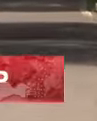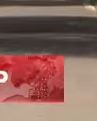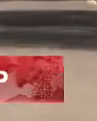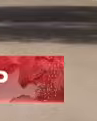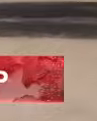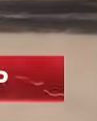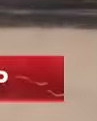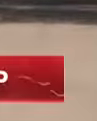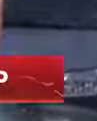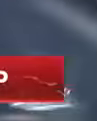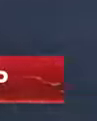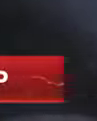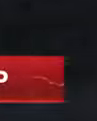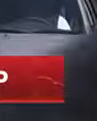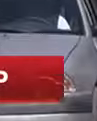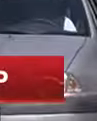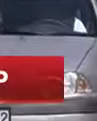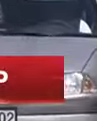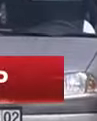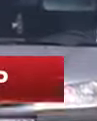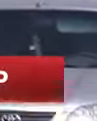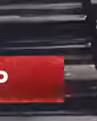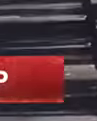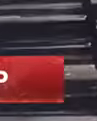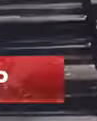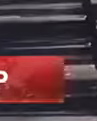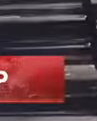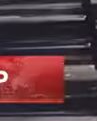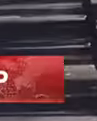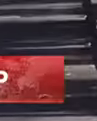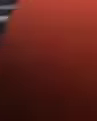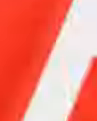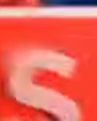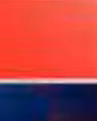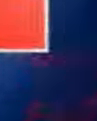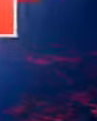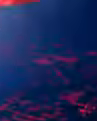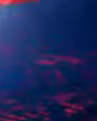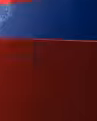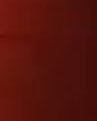тыйым салынады. Жол қозғалысы ережелеріне қатысты өзгерістер 6 мамырдан бастап күшіне енеді.